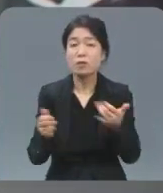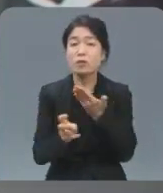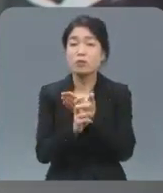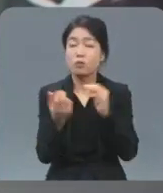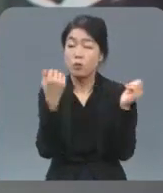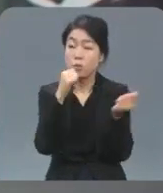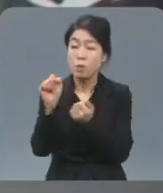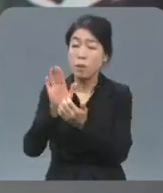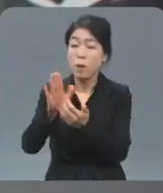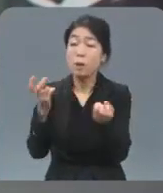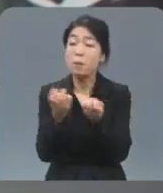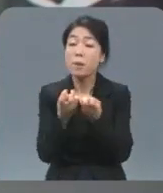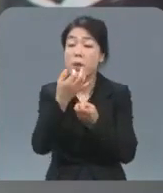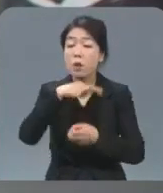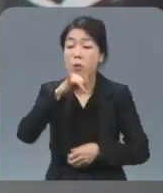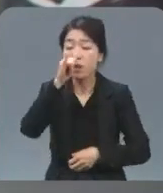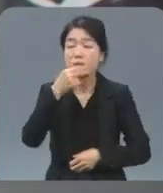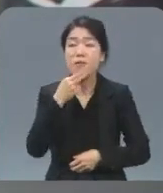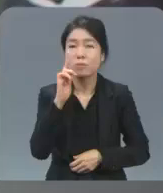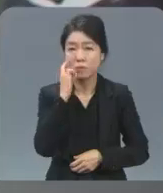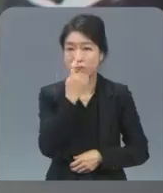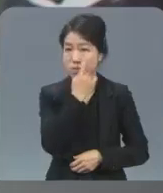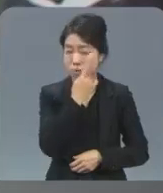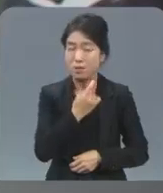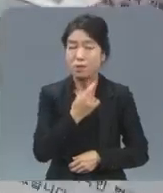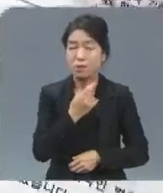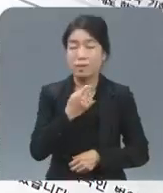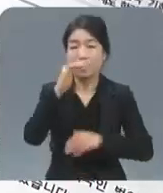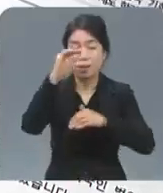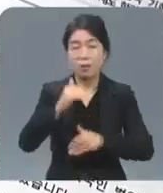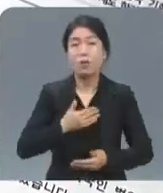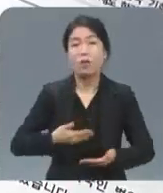실효성을 따져봤습니다. 이성각 기자입니다.